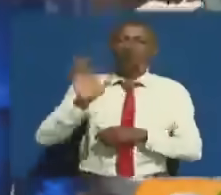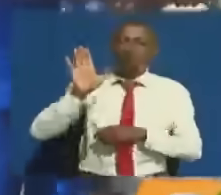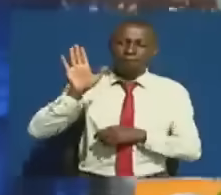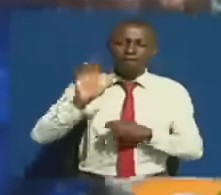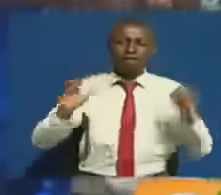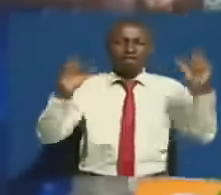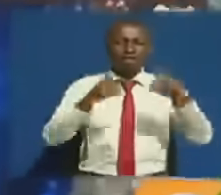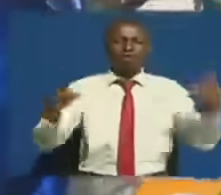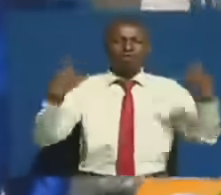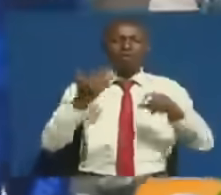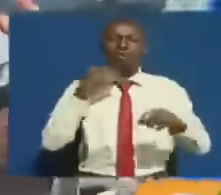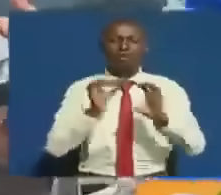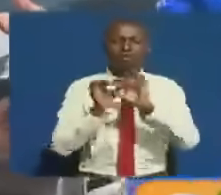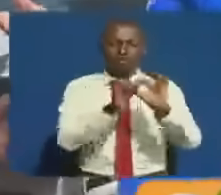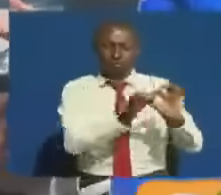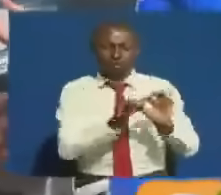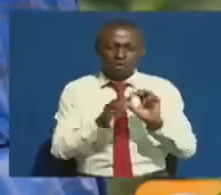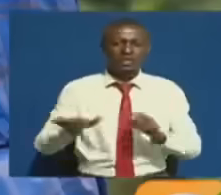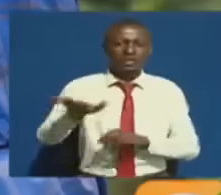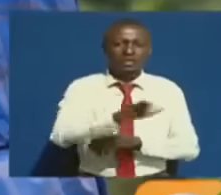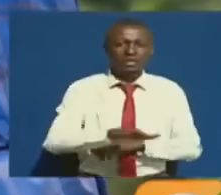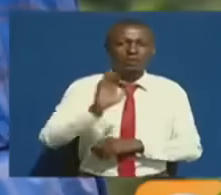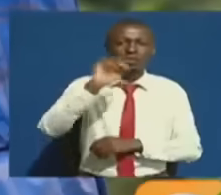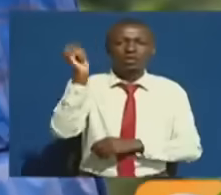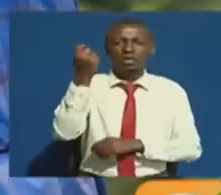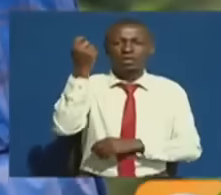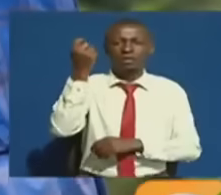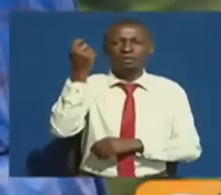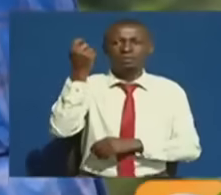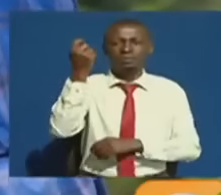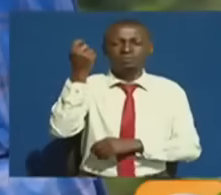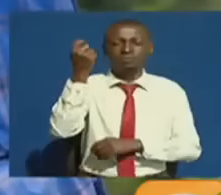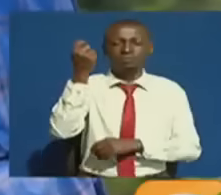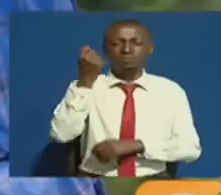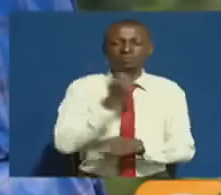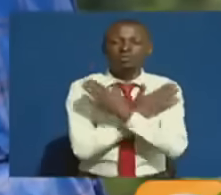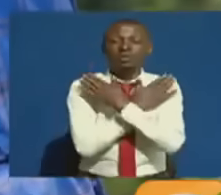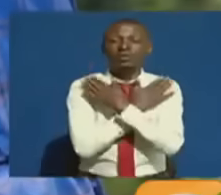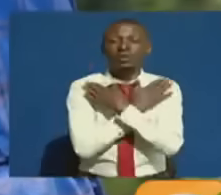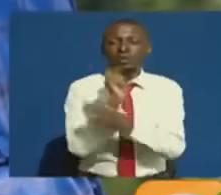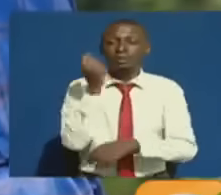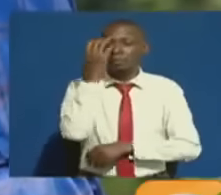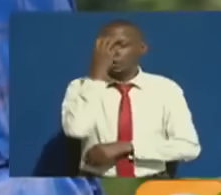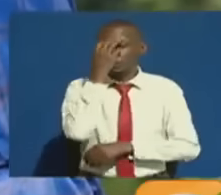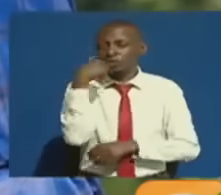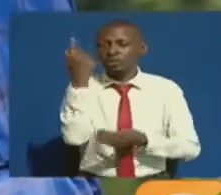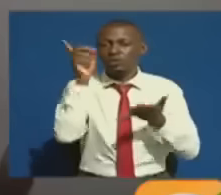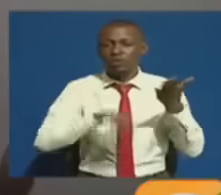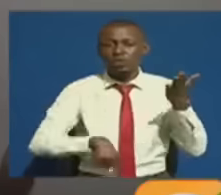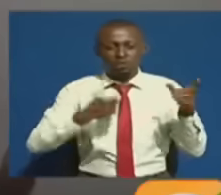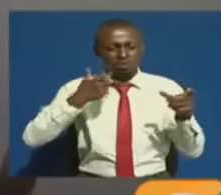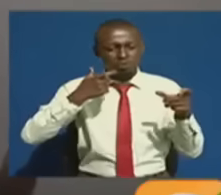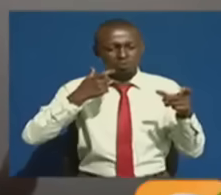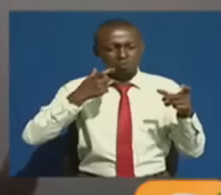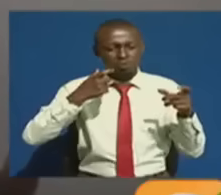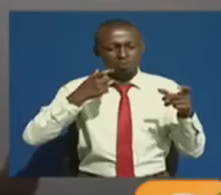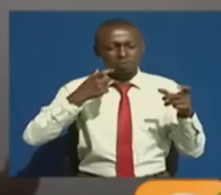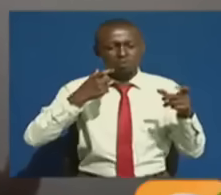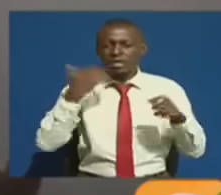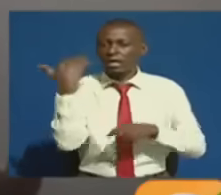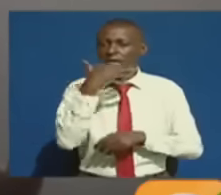ya kutaka kuunganisha eneo la Mlima Kenya. Gumzo kutoka kwa wandani wa rais William Ruto limekuwa la kumkashifu Gachagua kwa madai